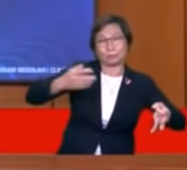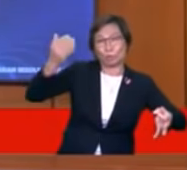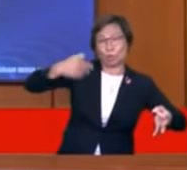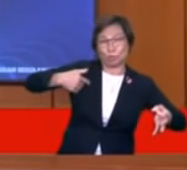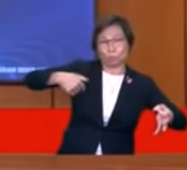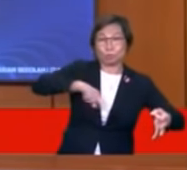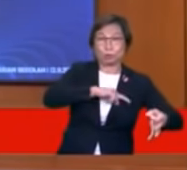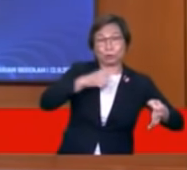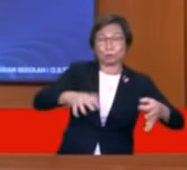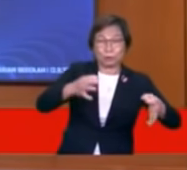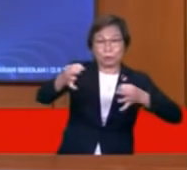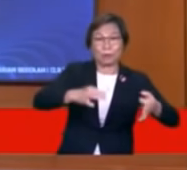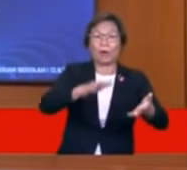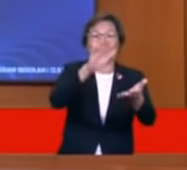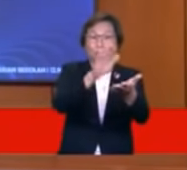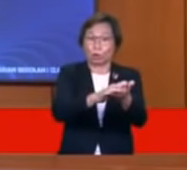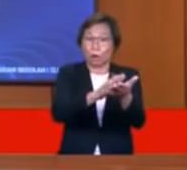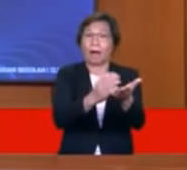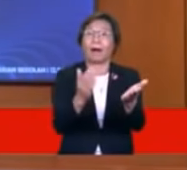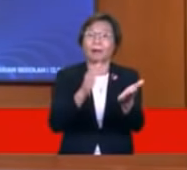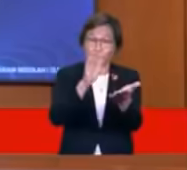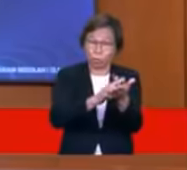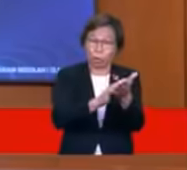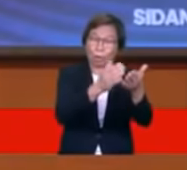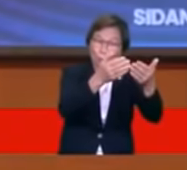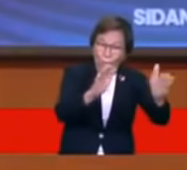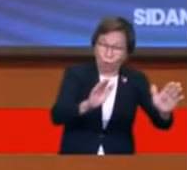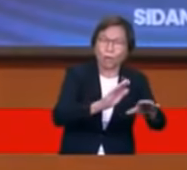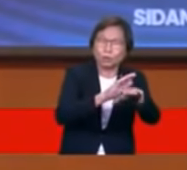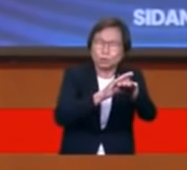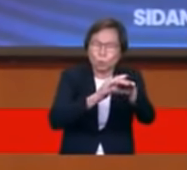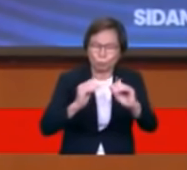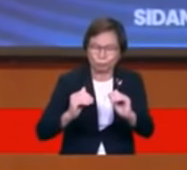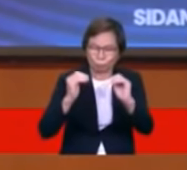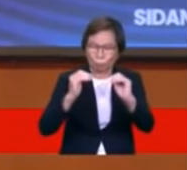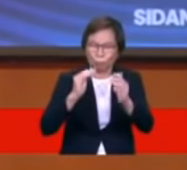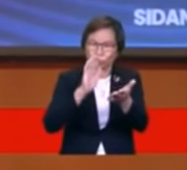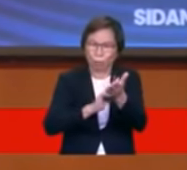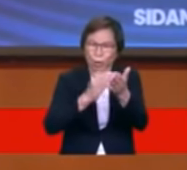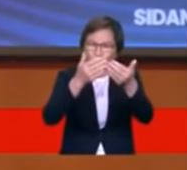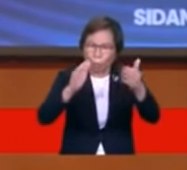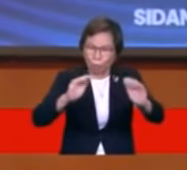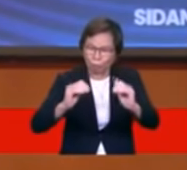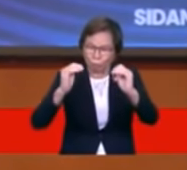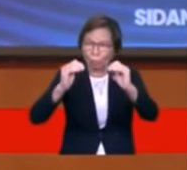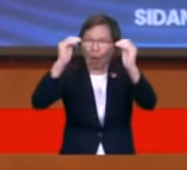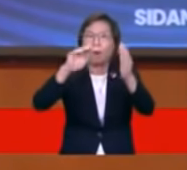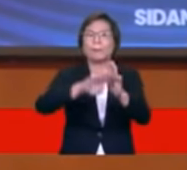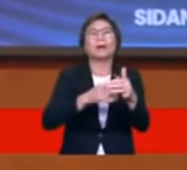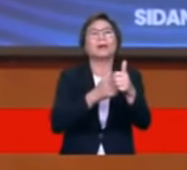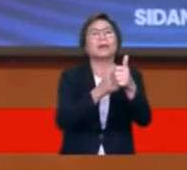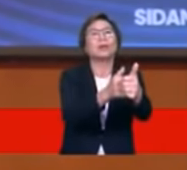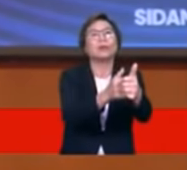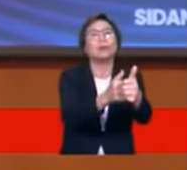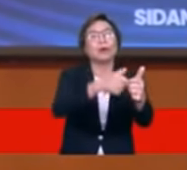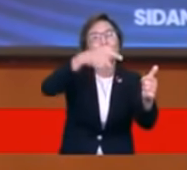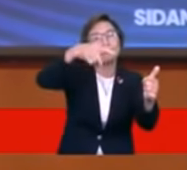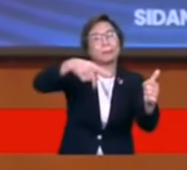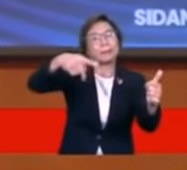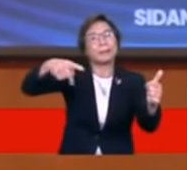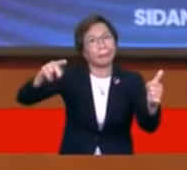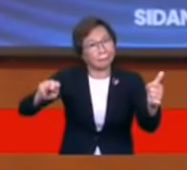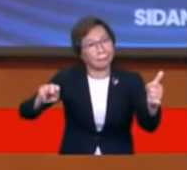pola akan dibuka smule secara berperingkat mengikut Pasa plan pemulihan